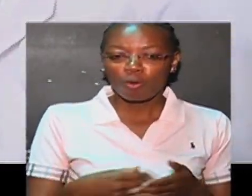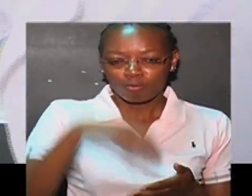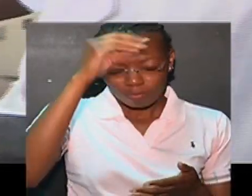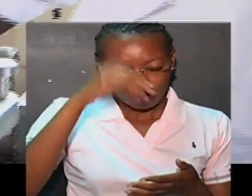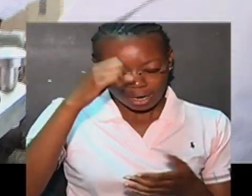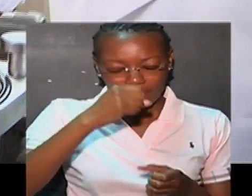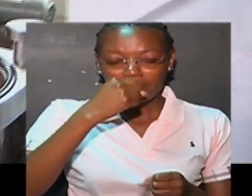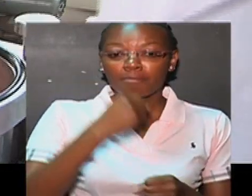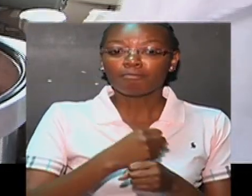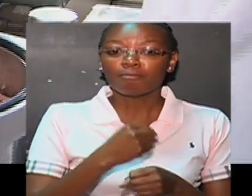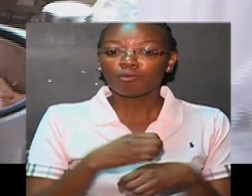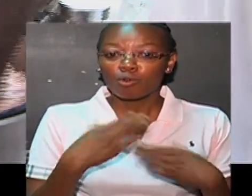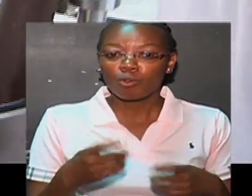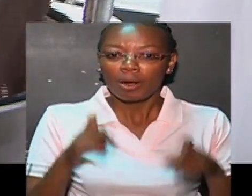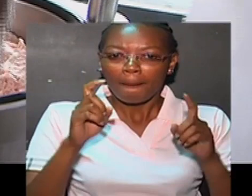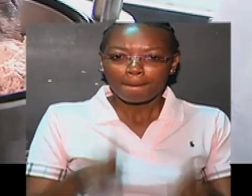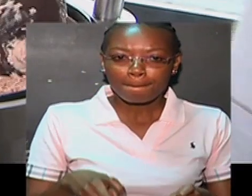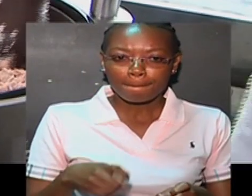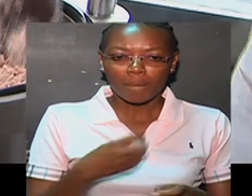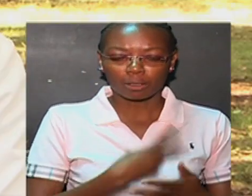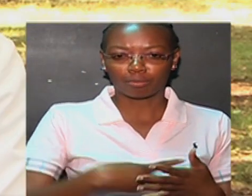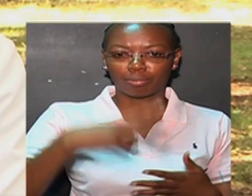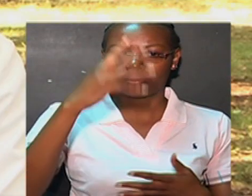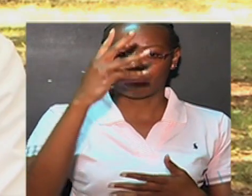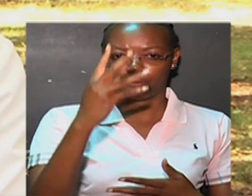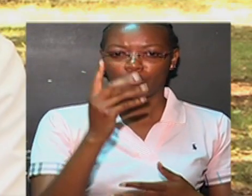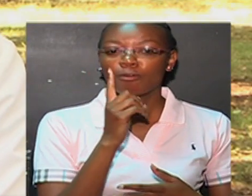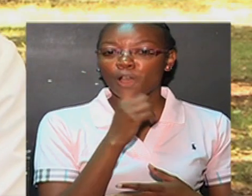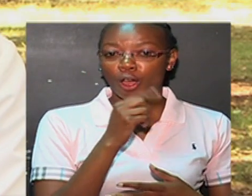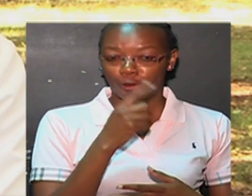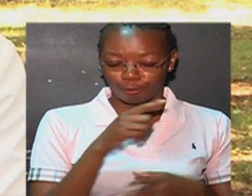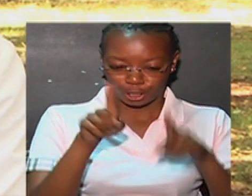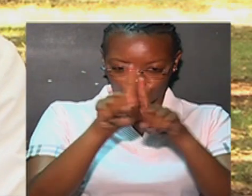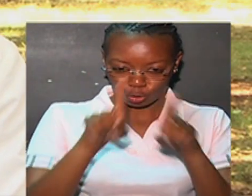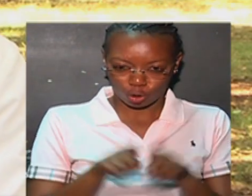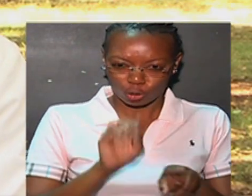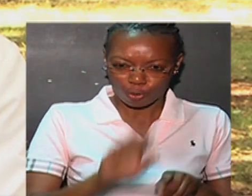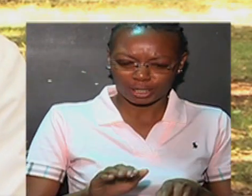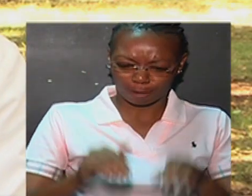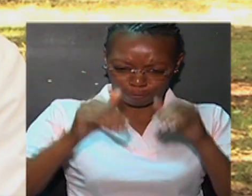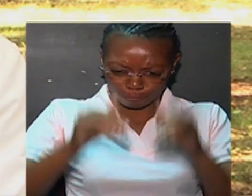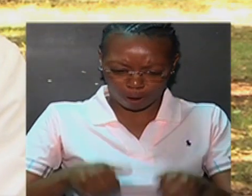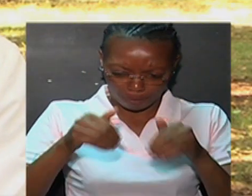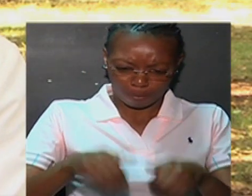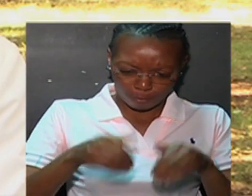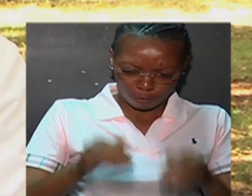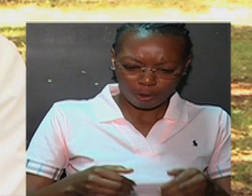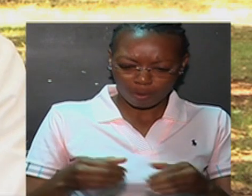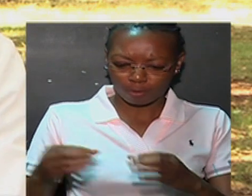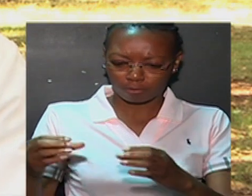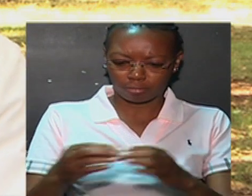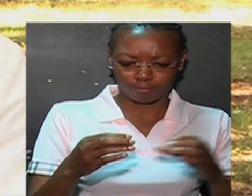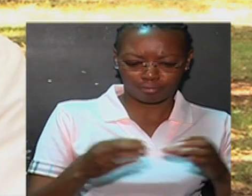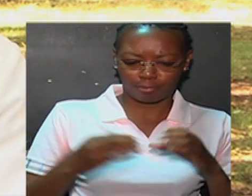cha kilimo na uwe umehitimu kutoka kidato cha 4. Ni kuambiwa kwamba zile products ambazo hawezi